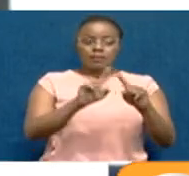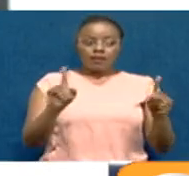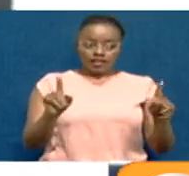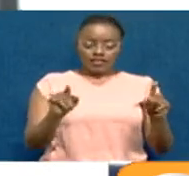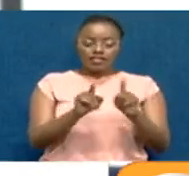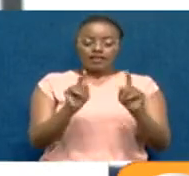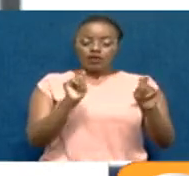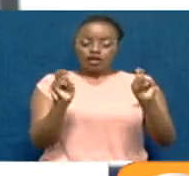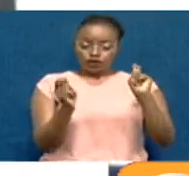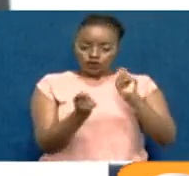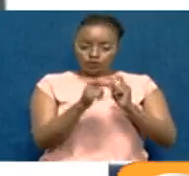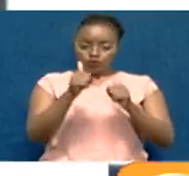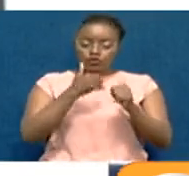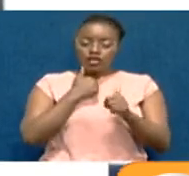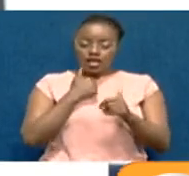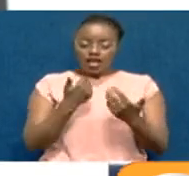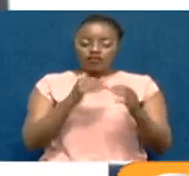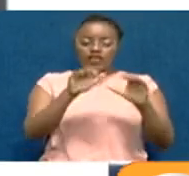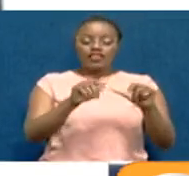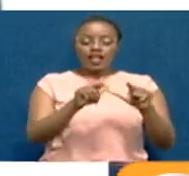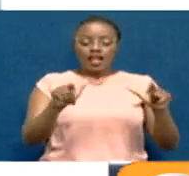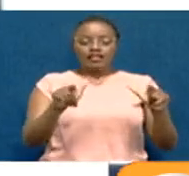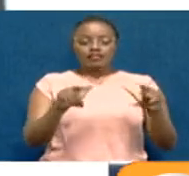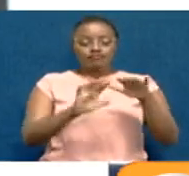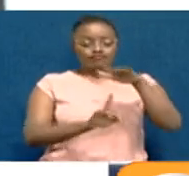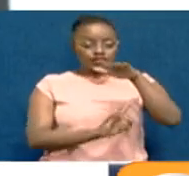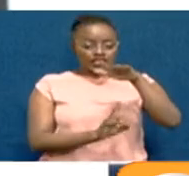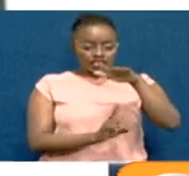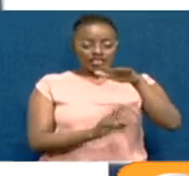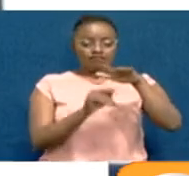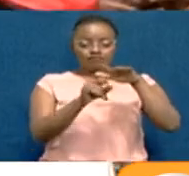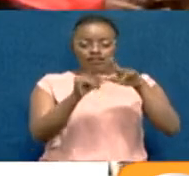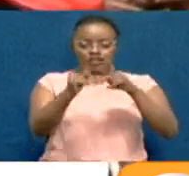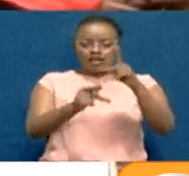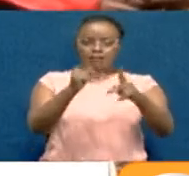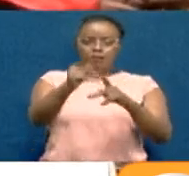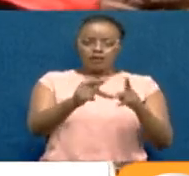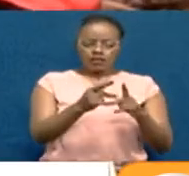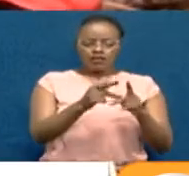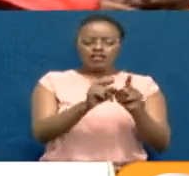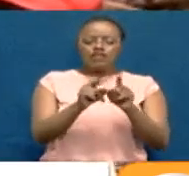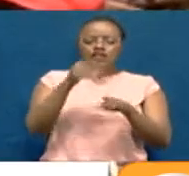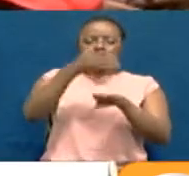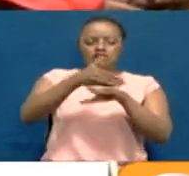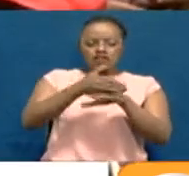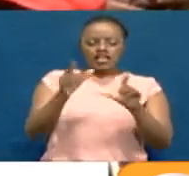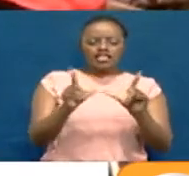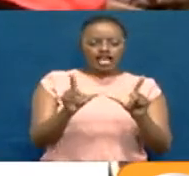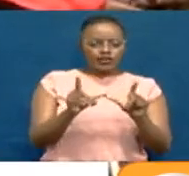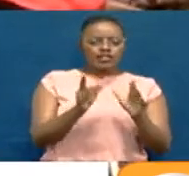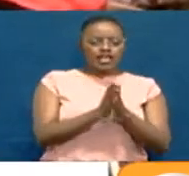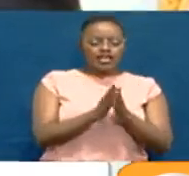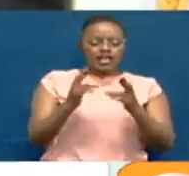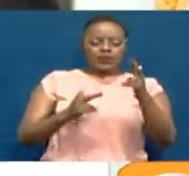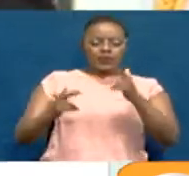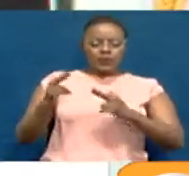of the reforms in the land registry, the process of stamping out fake title deeds and